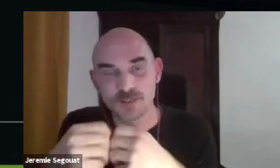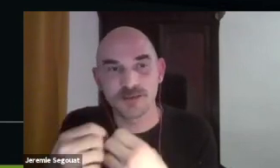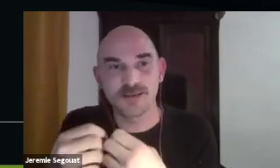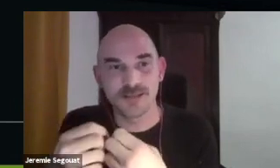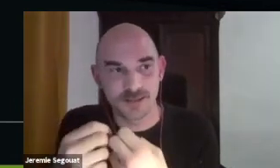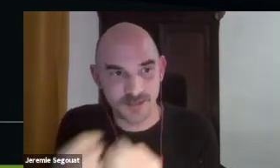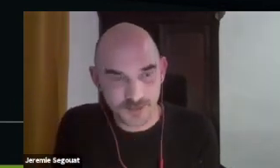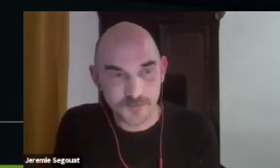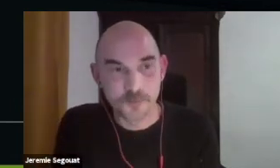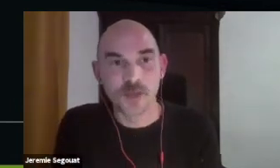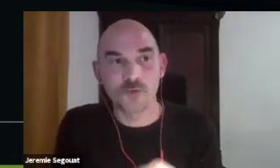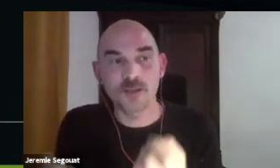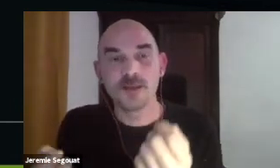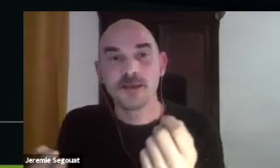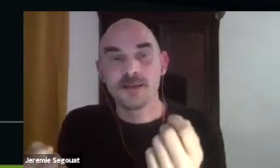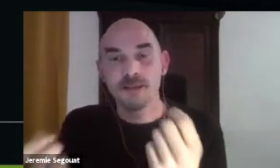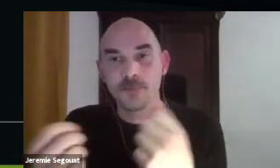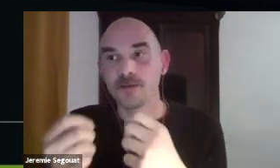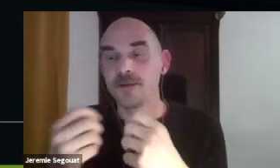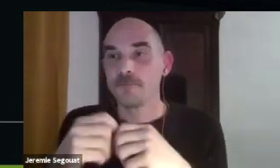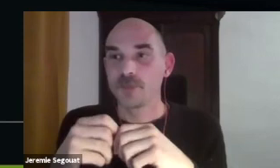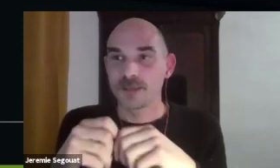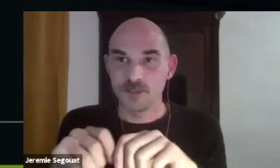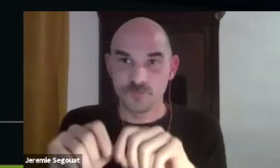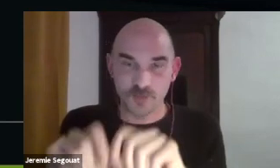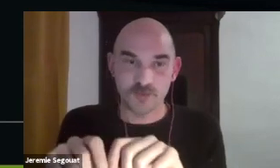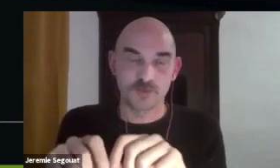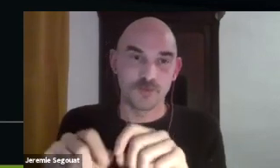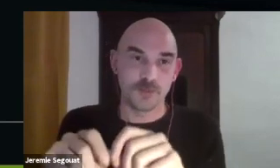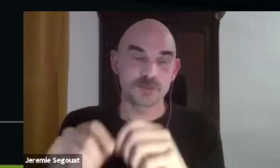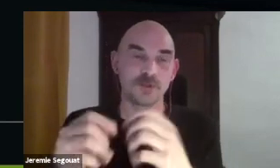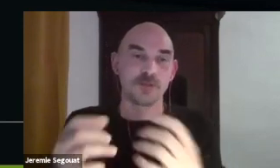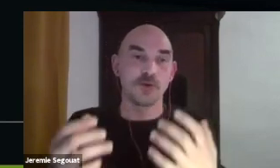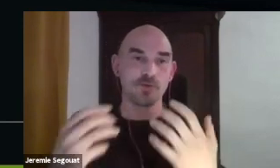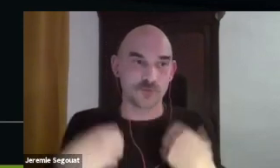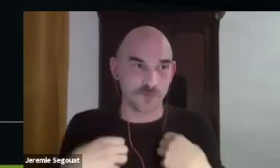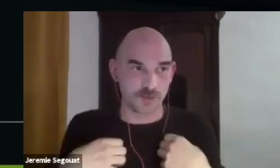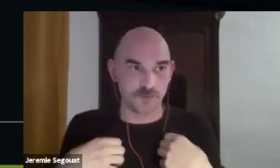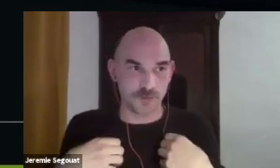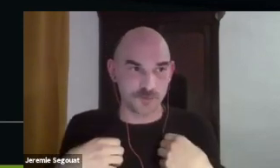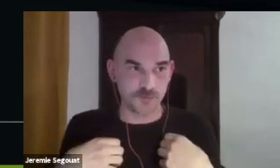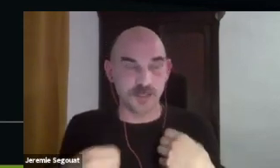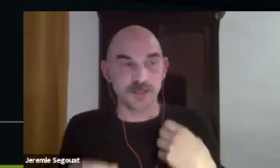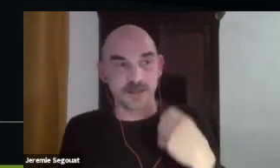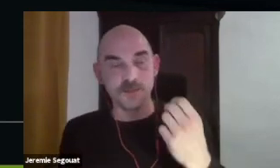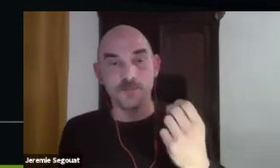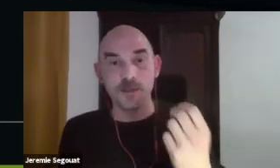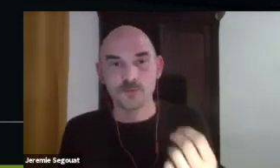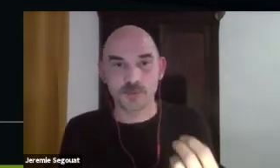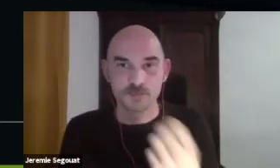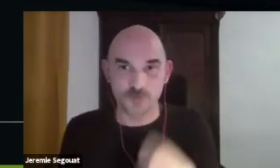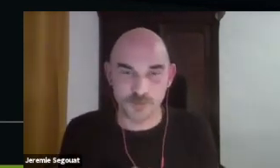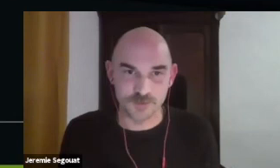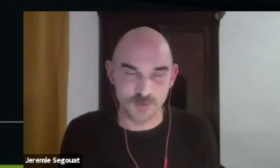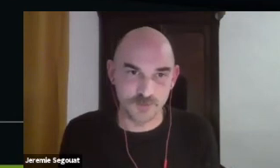espace sociétal qui est créé en fait n'est pas créé du fait de la personne qui va recevoir l'information mais elle est créée par